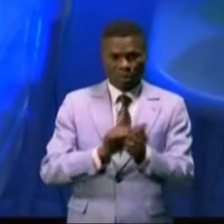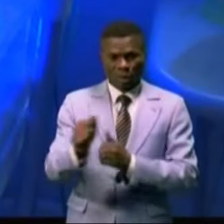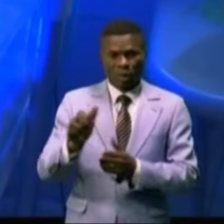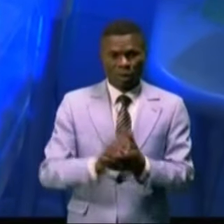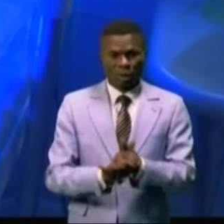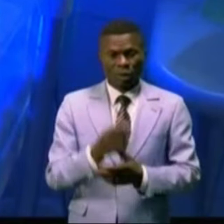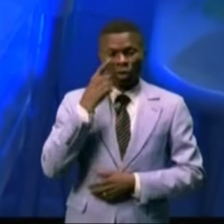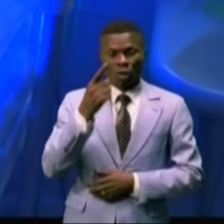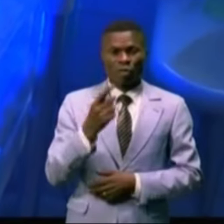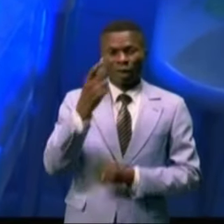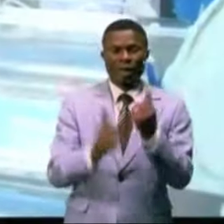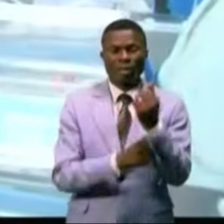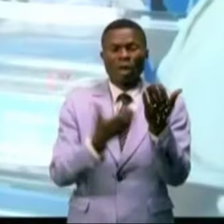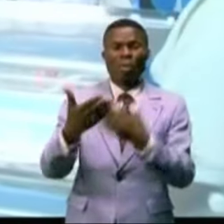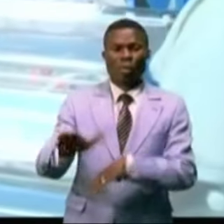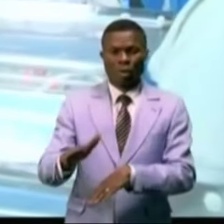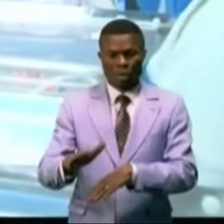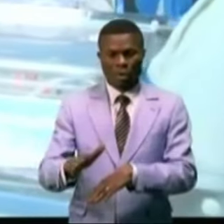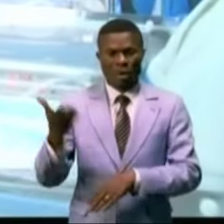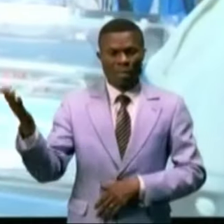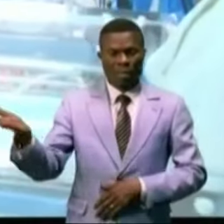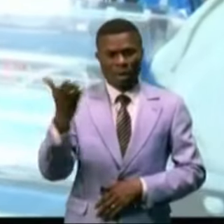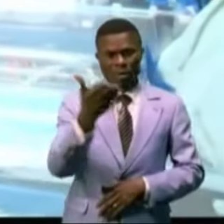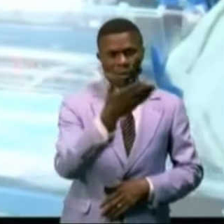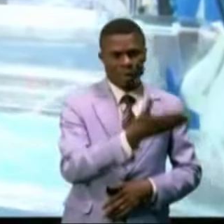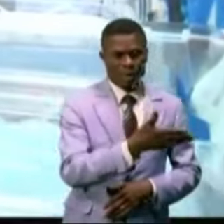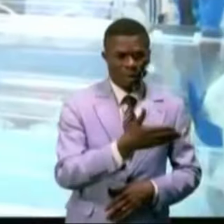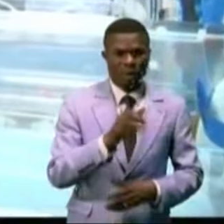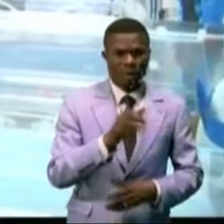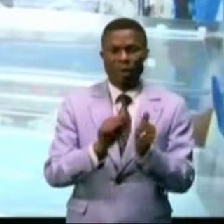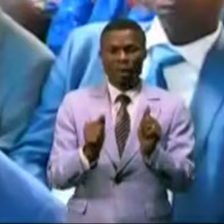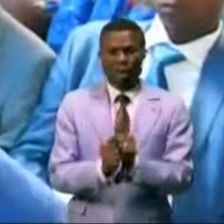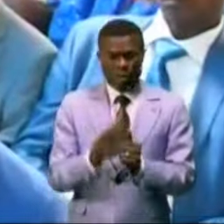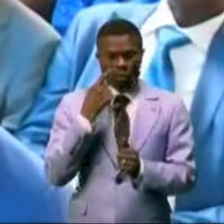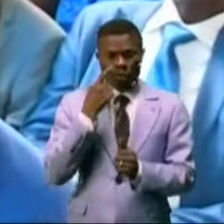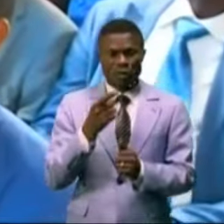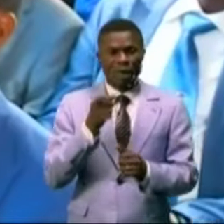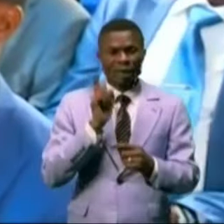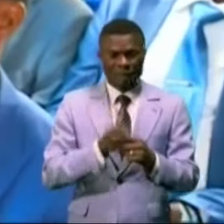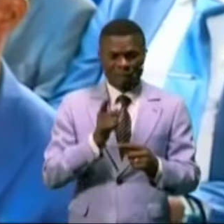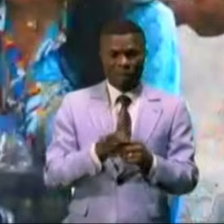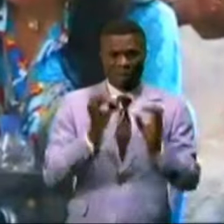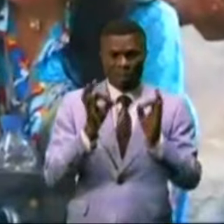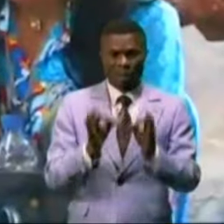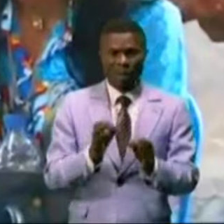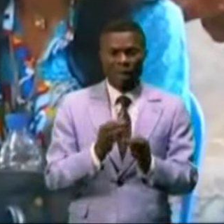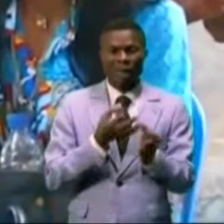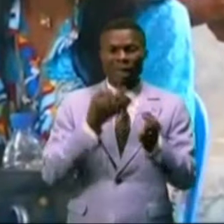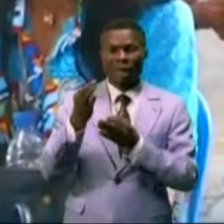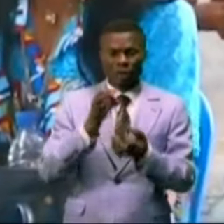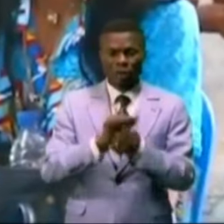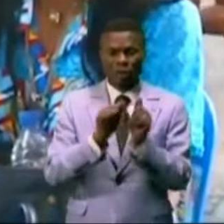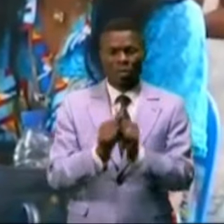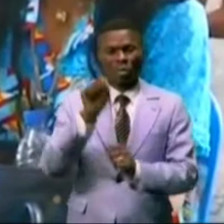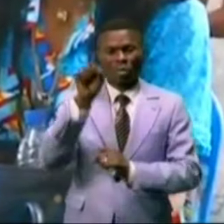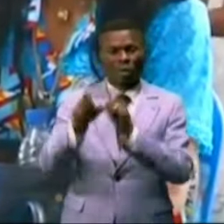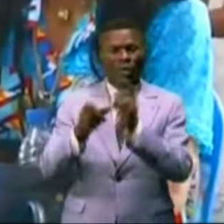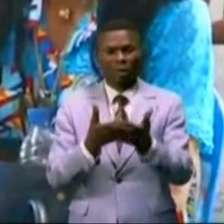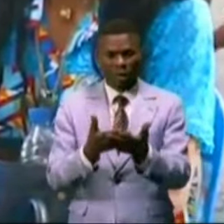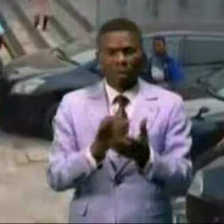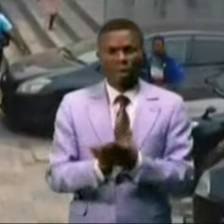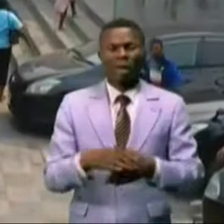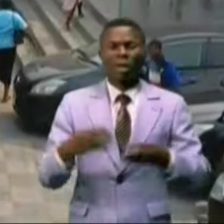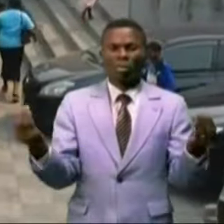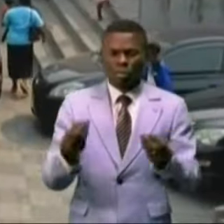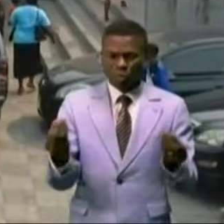un décès est signalé ici et là. L'affaire apparaît inodine, mais il y a quoi à soulever des interrogations. Qu'est-ce qui peut